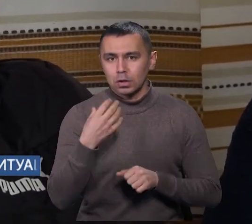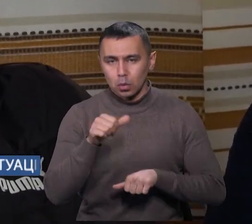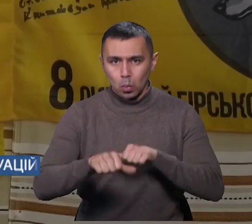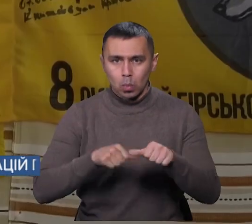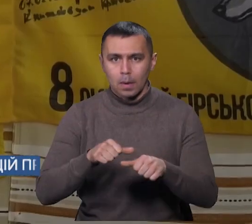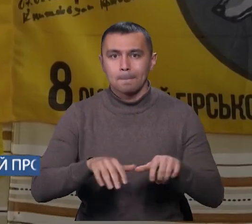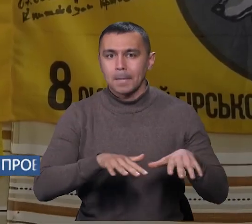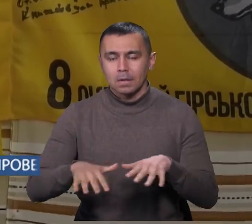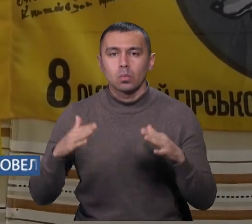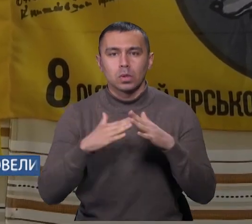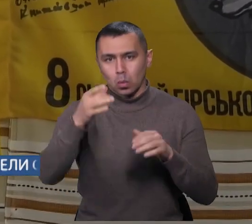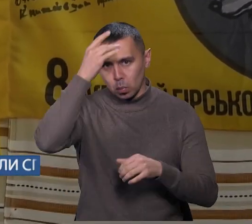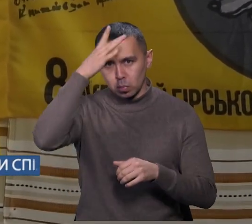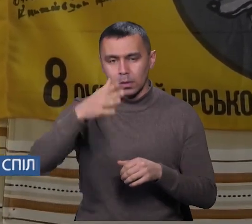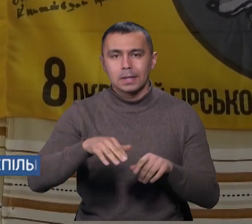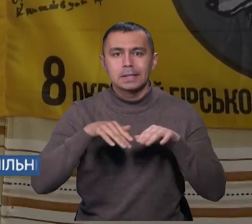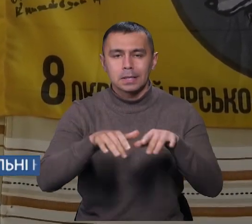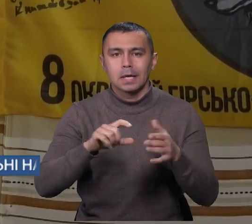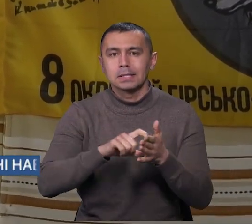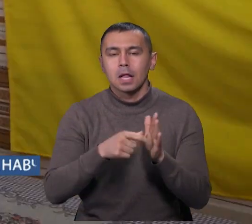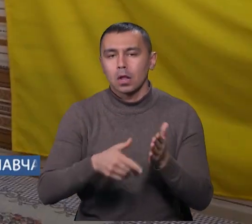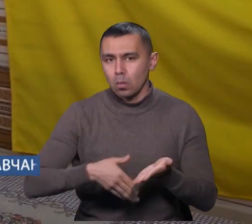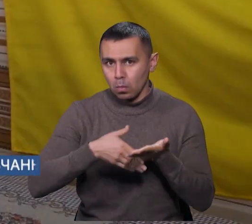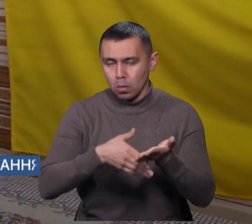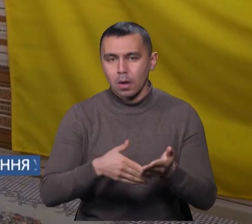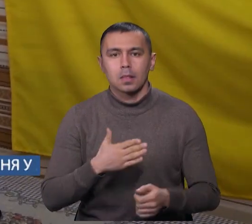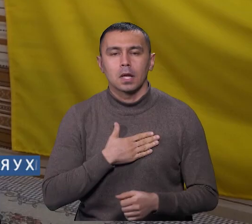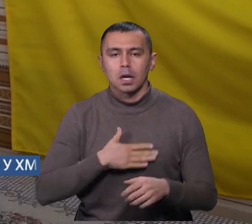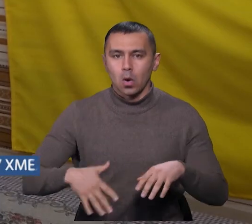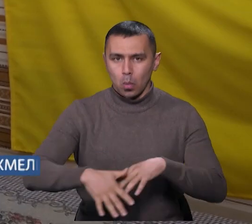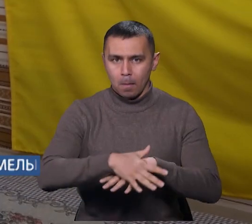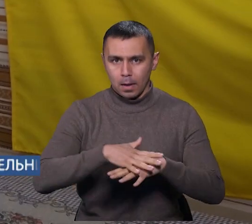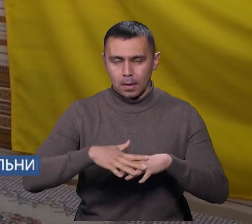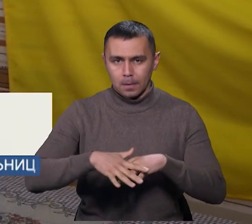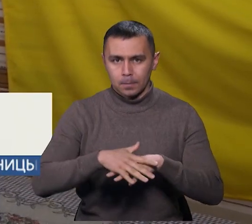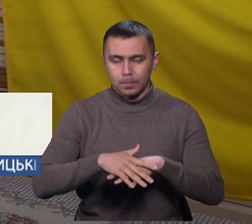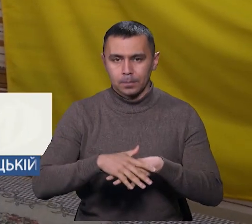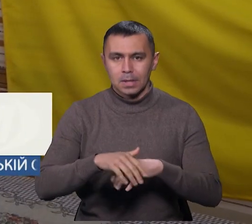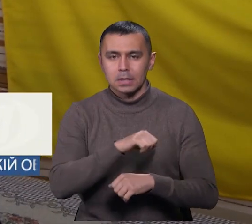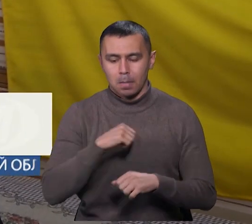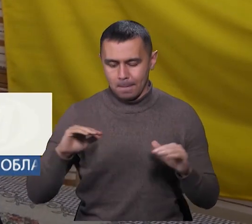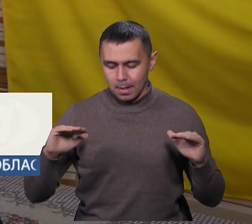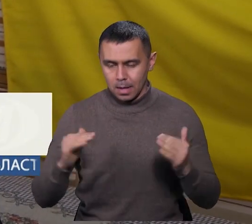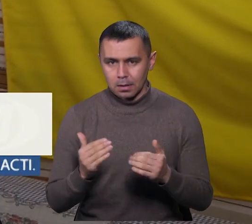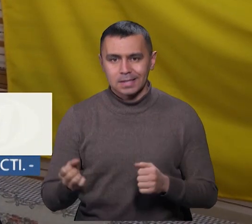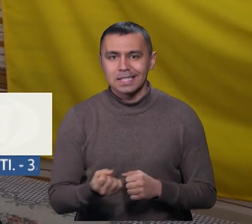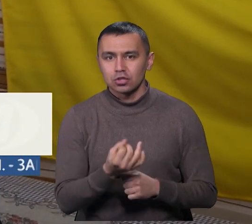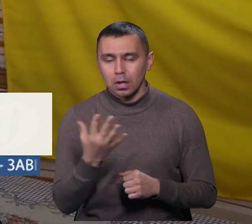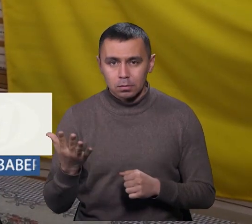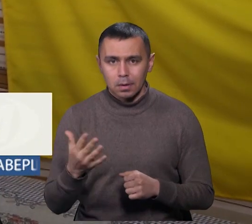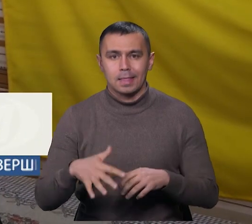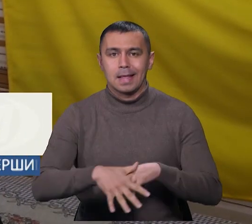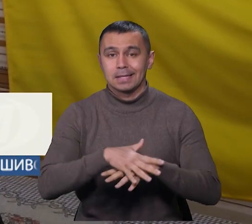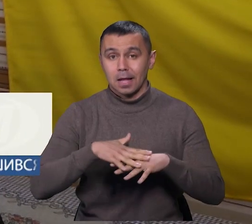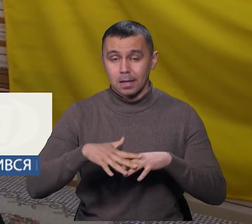2014-го у місцевому будинку культури діє зала допомоги. «Наша громада сама маленька за чисельністю